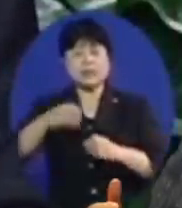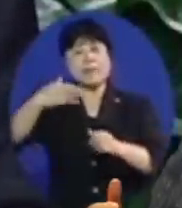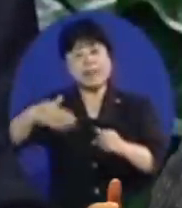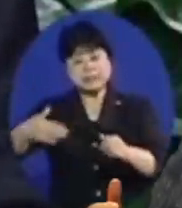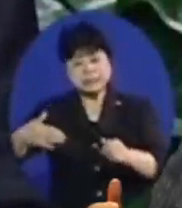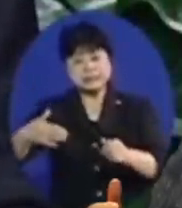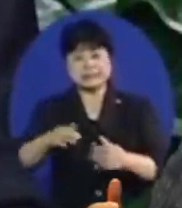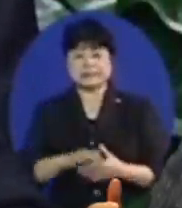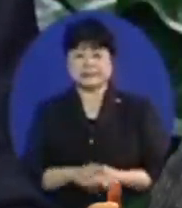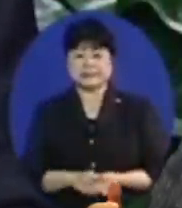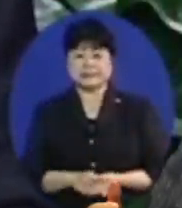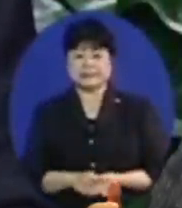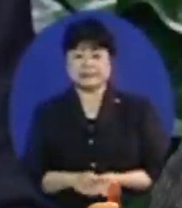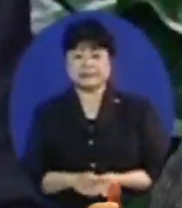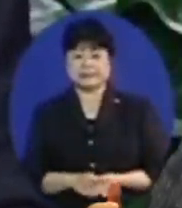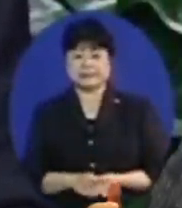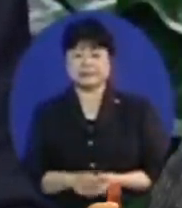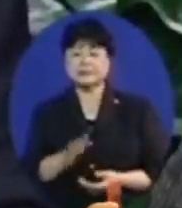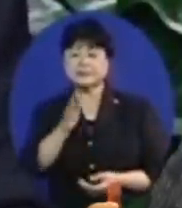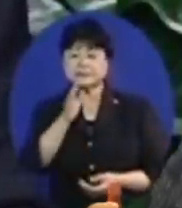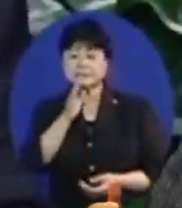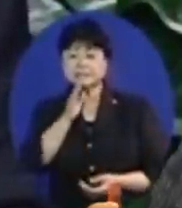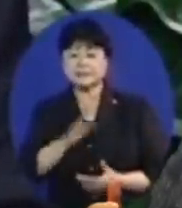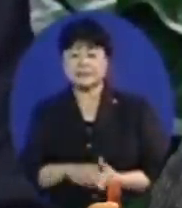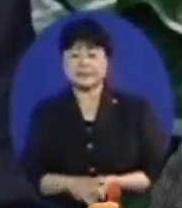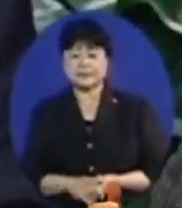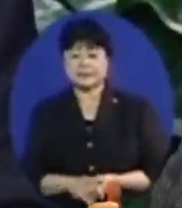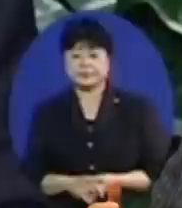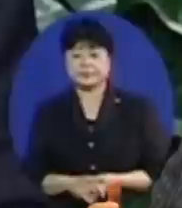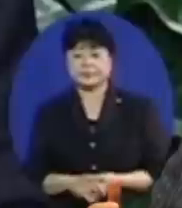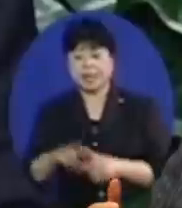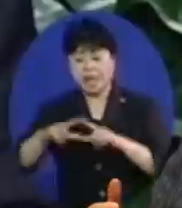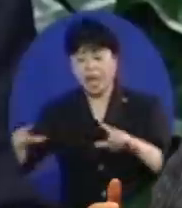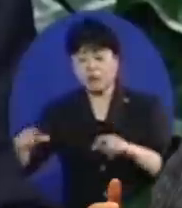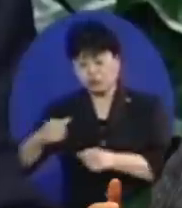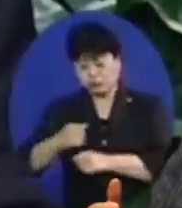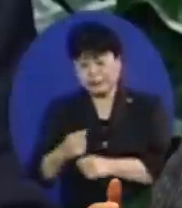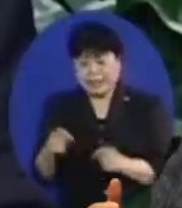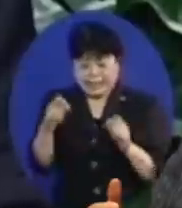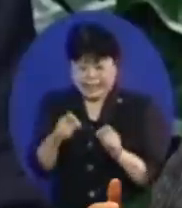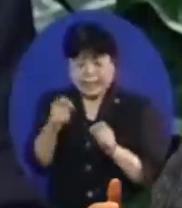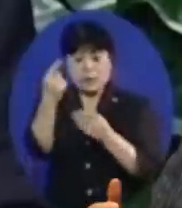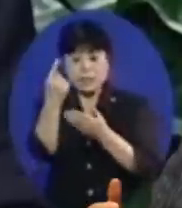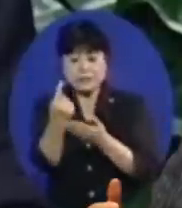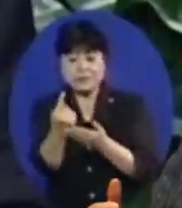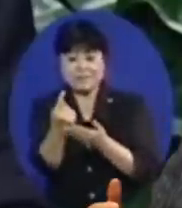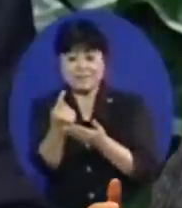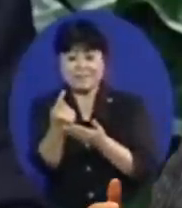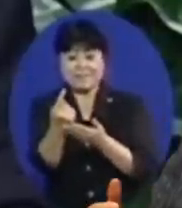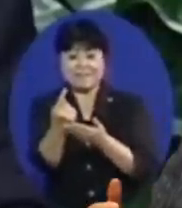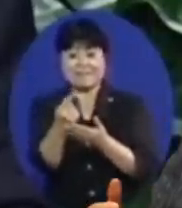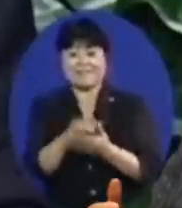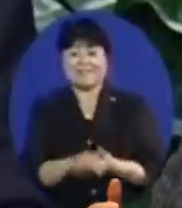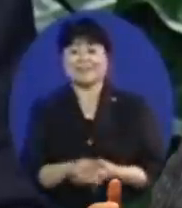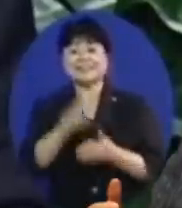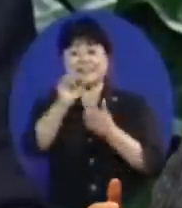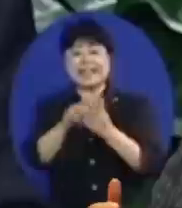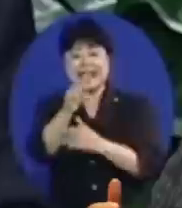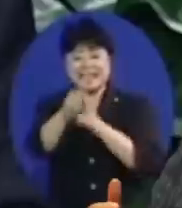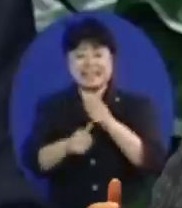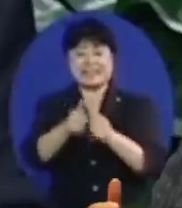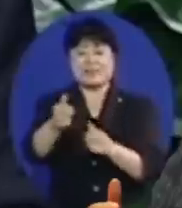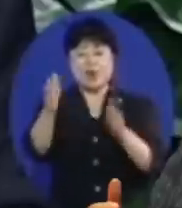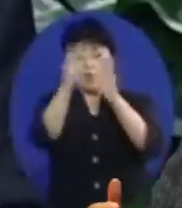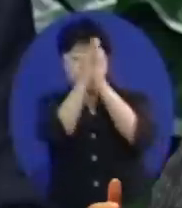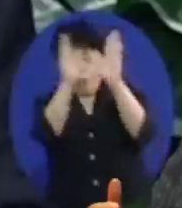합니다. 거의 애굽의 군대가 곁에까지 왔는데 그때 하나님께서